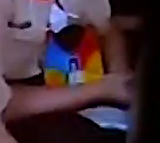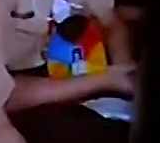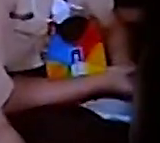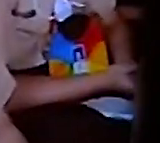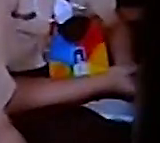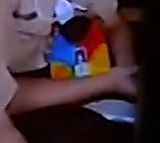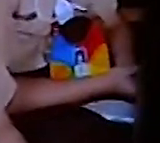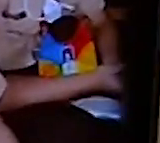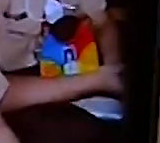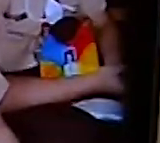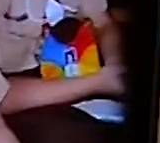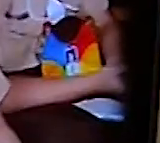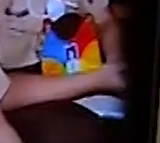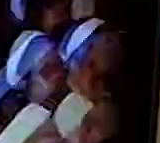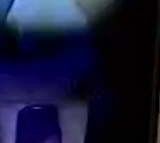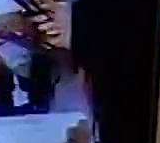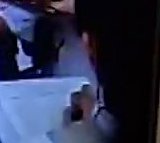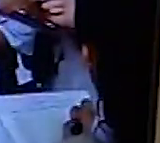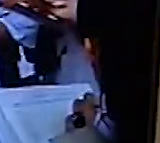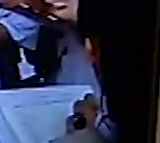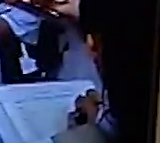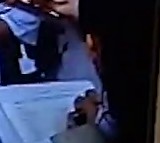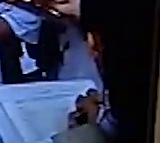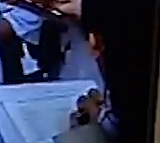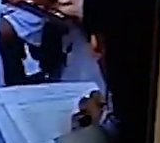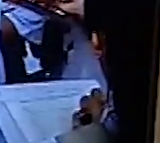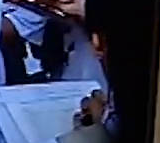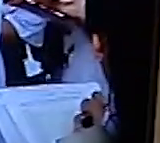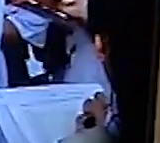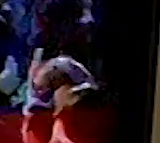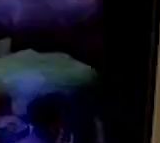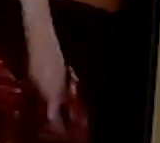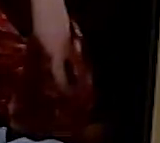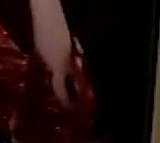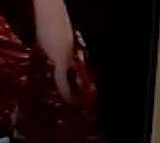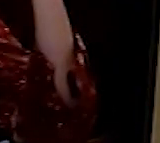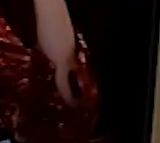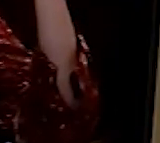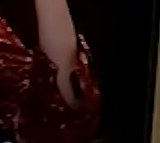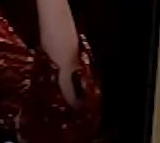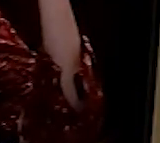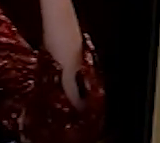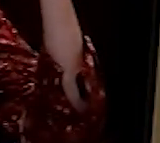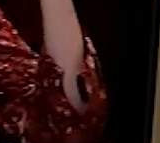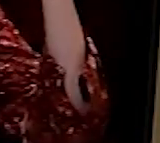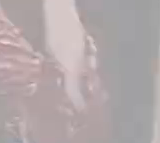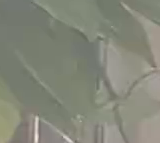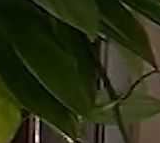Untuk melepas rindu pada sekolah, video kegiatan siswa selama menuntut ilmu hingga mengikuti ujian online diputar di tengah